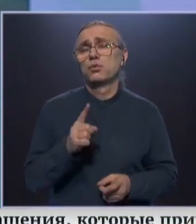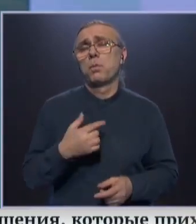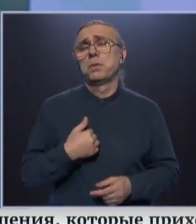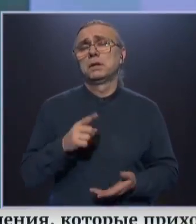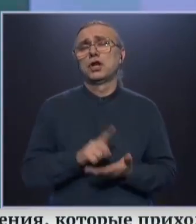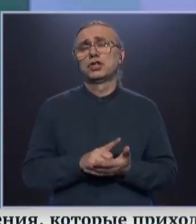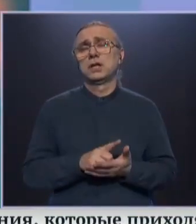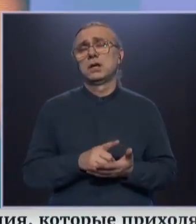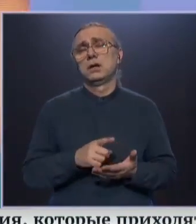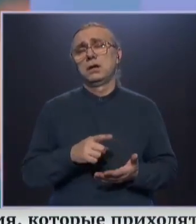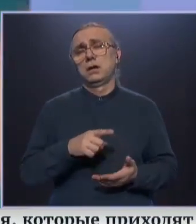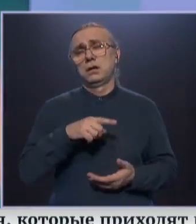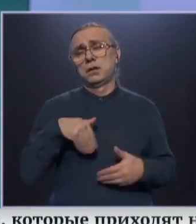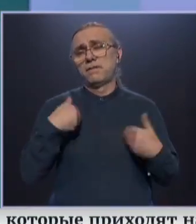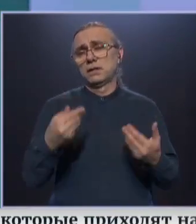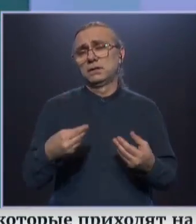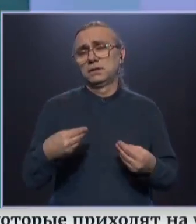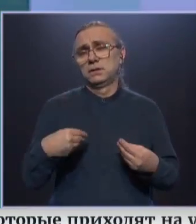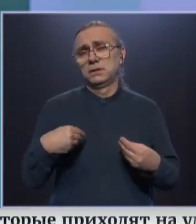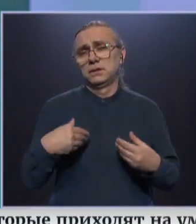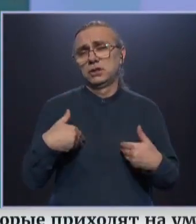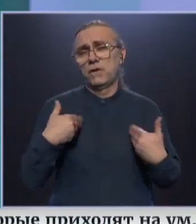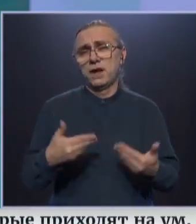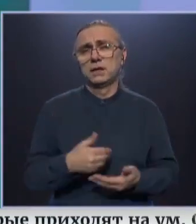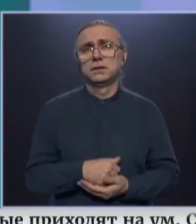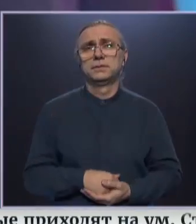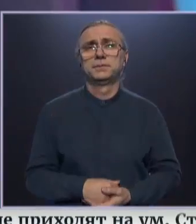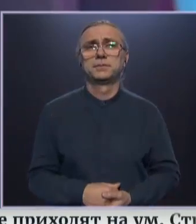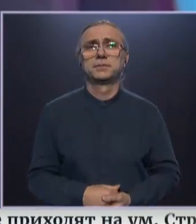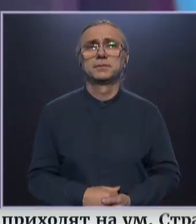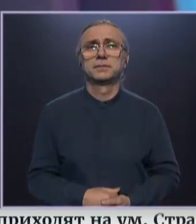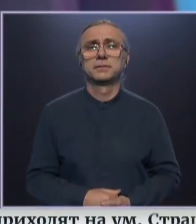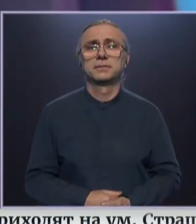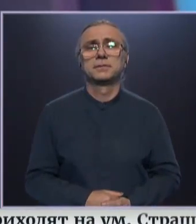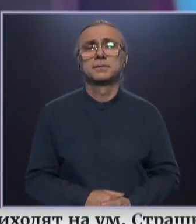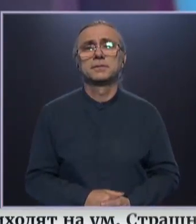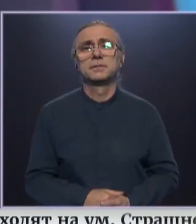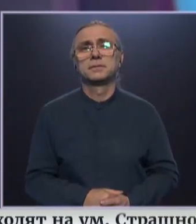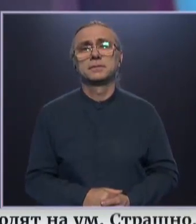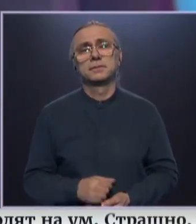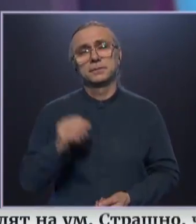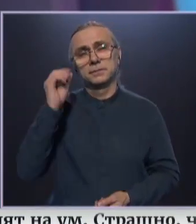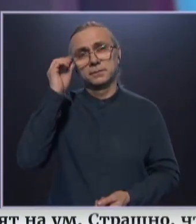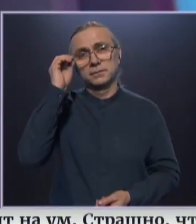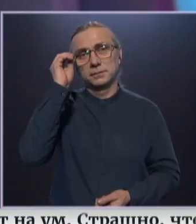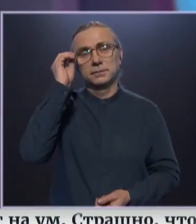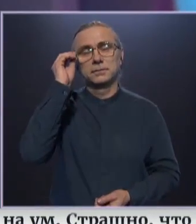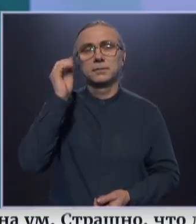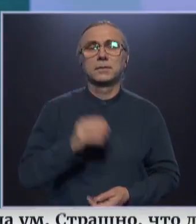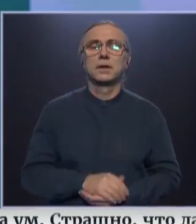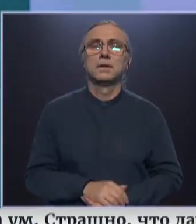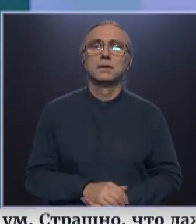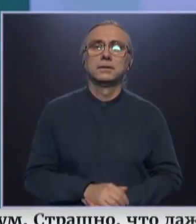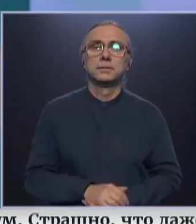как заставить жену? Да нет. Потому что вы должны ударить кулаком по столу, сказать нет. Жену надо любить.